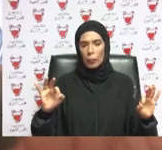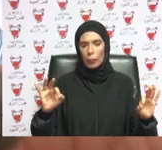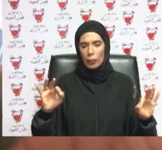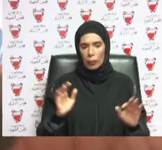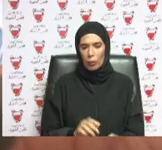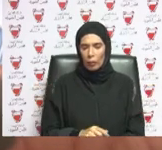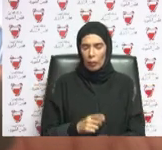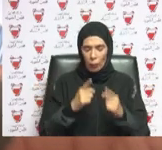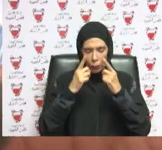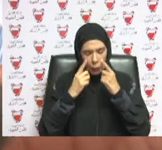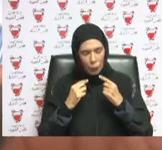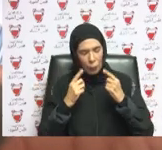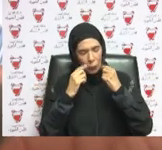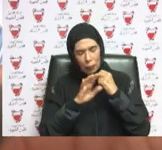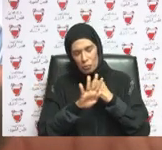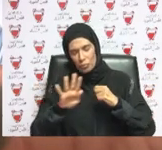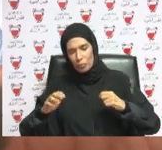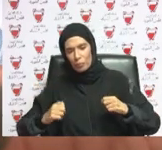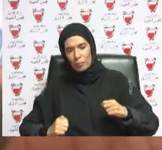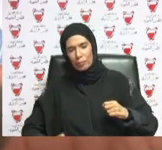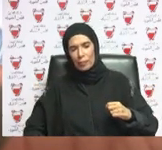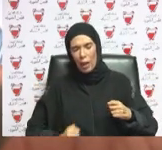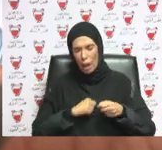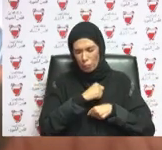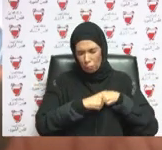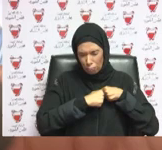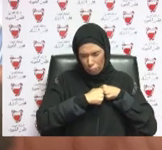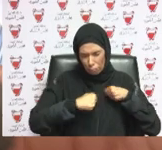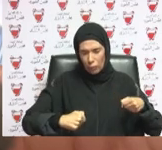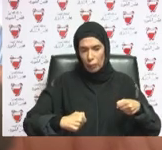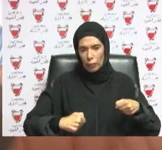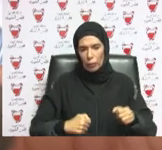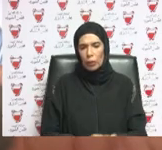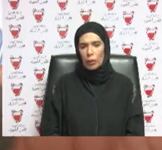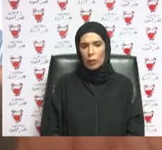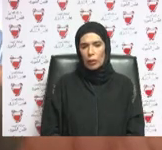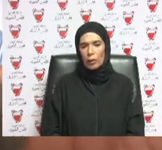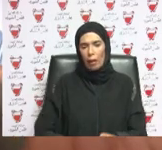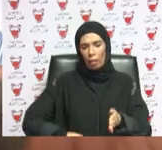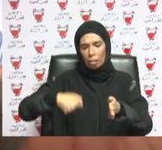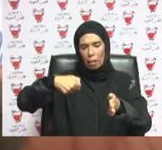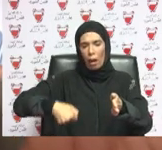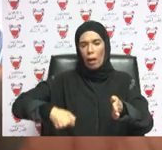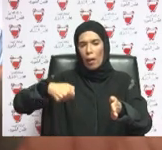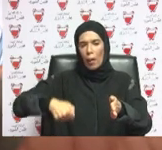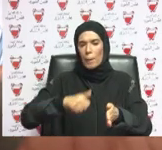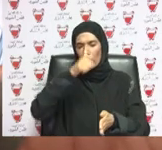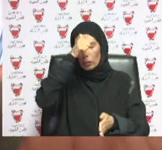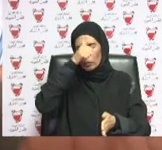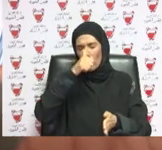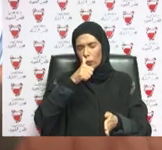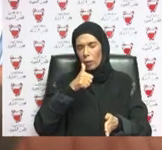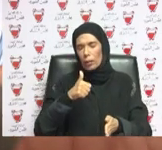الجميع بكاء حرقة وألم. ونتقدم بأحر التعازي وعظيم